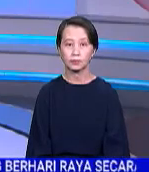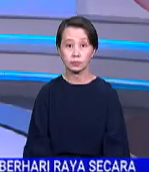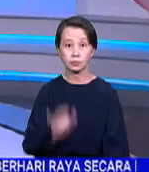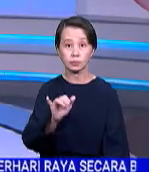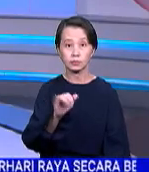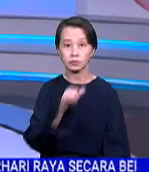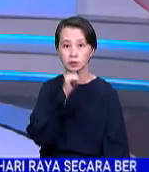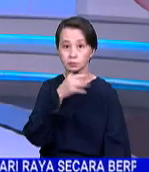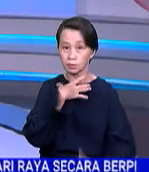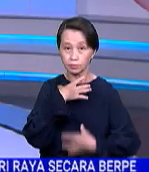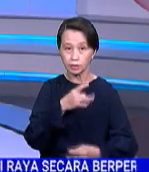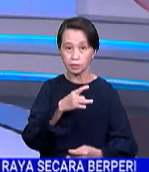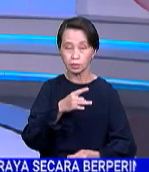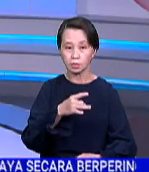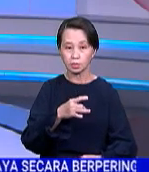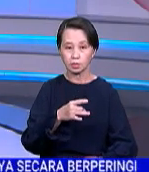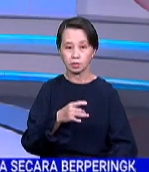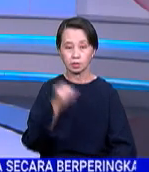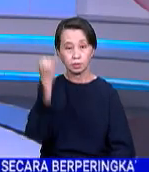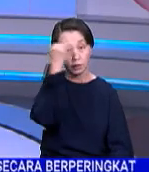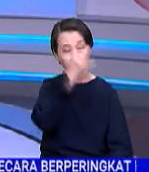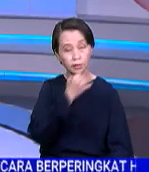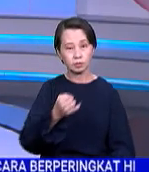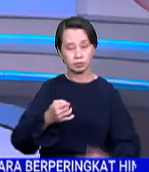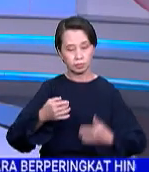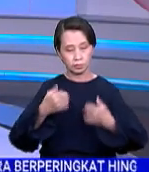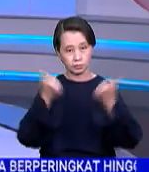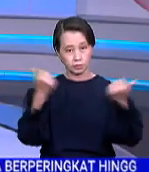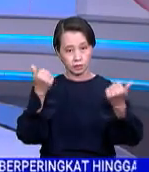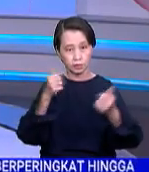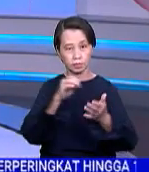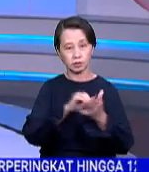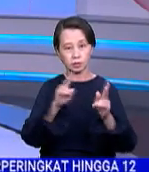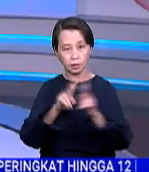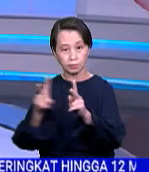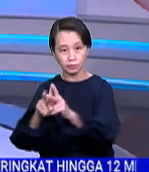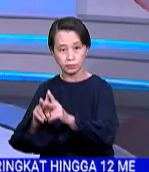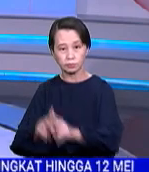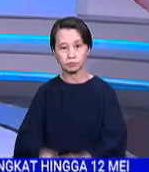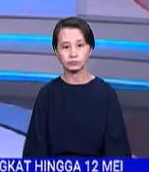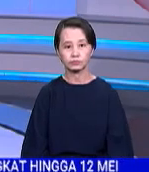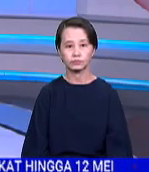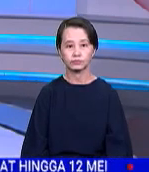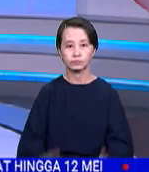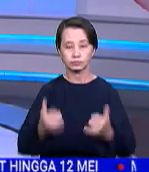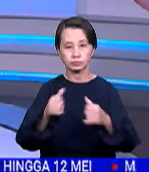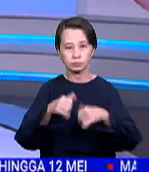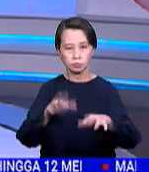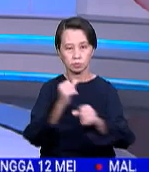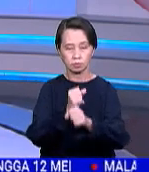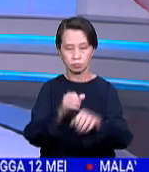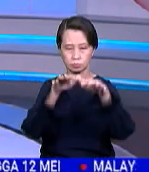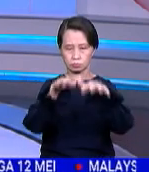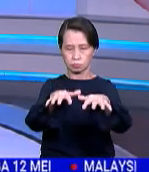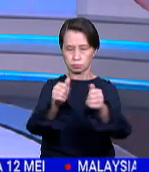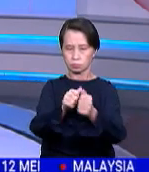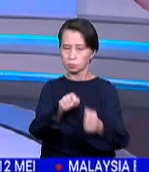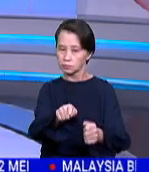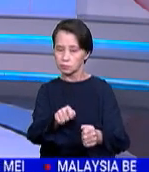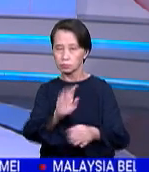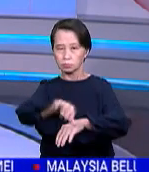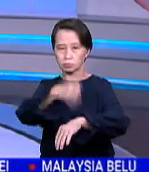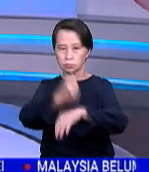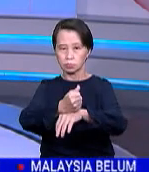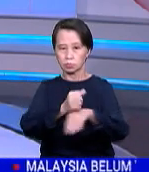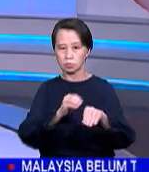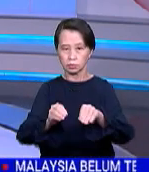Ya, siapa yang tidak minat dengan lagu Indahnya Beraya di Desa. Baik, nasib artis veteran terus mendapat perhatian. Terbaru,